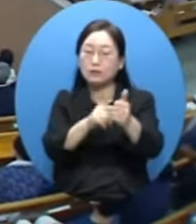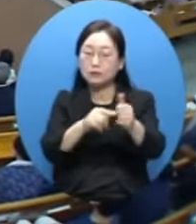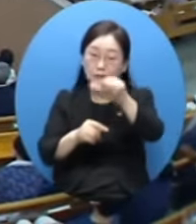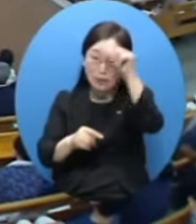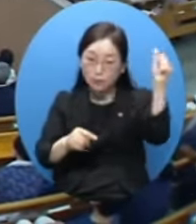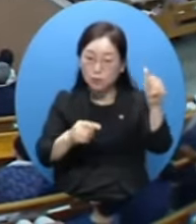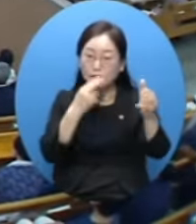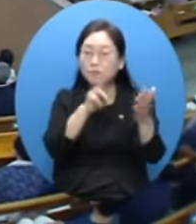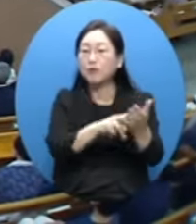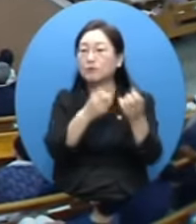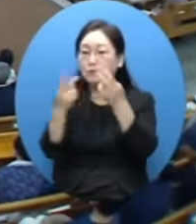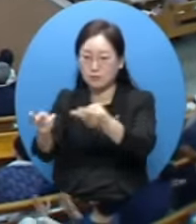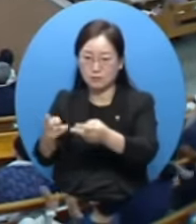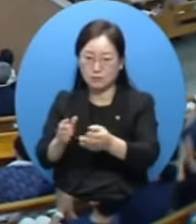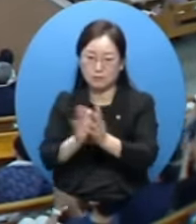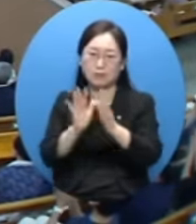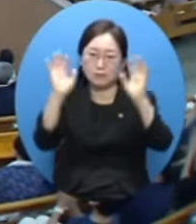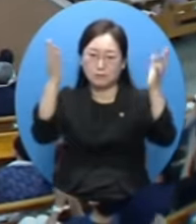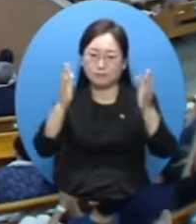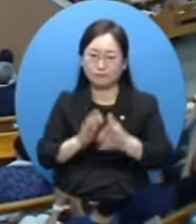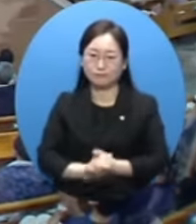편지가 할렐루야